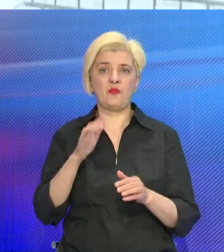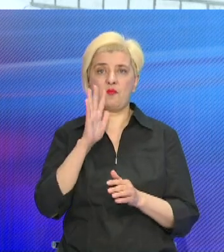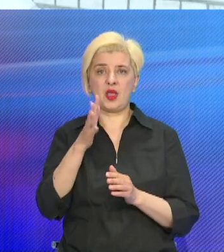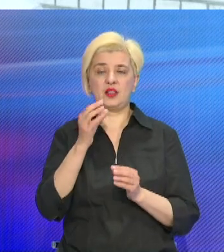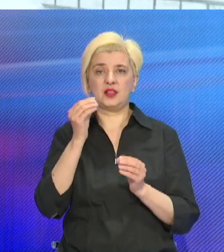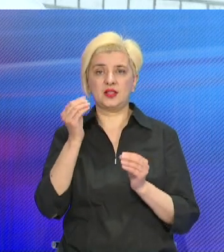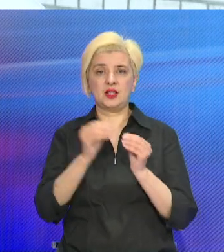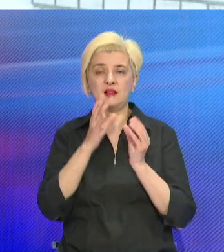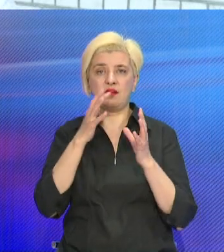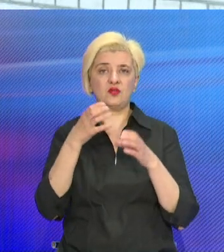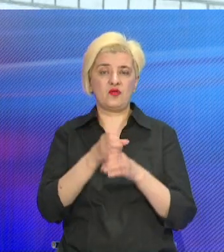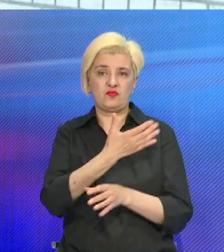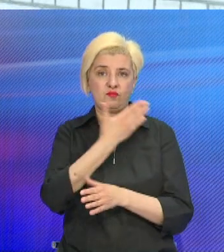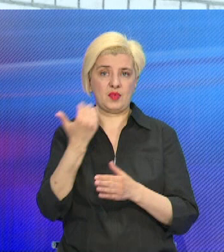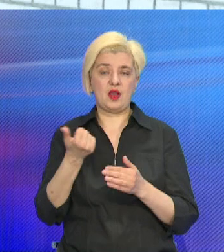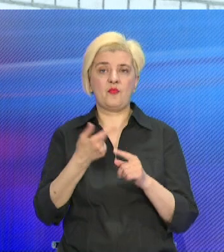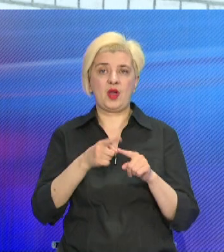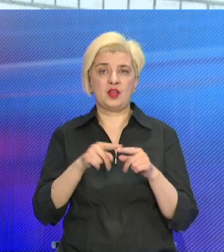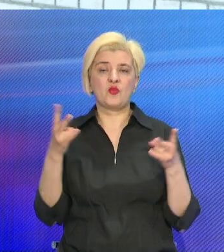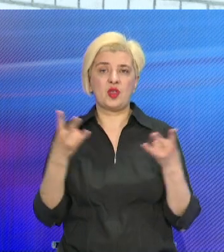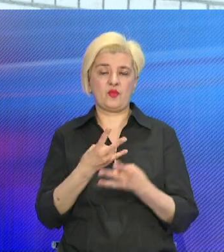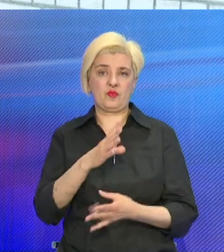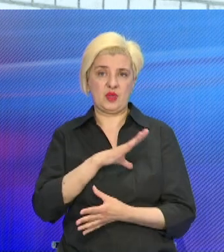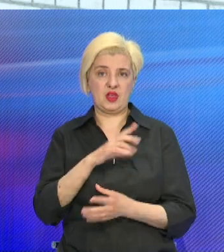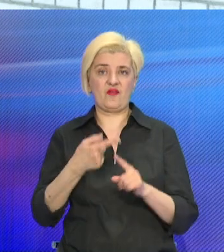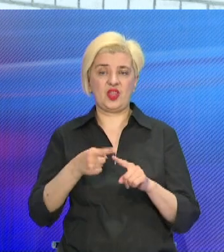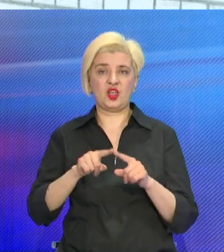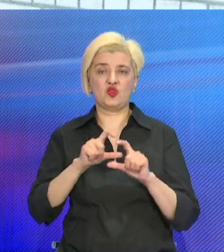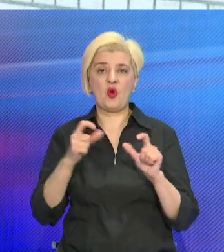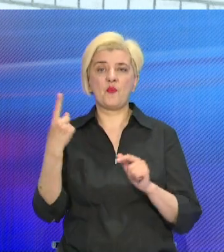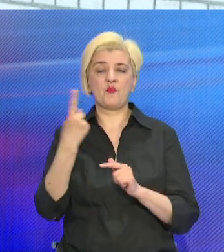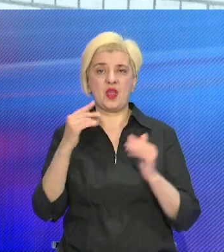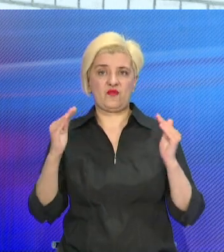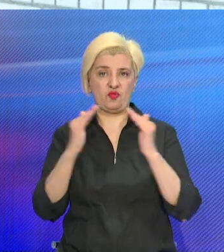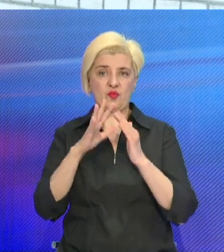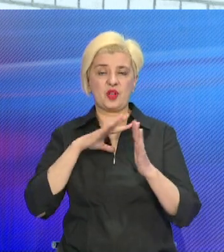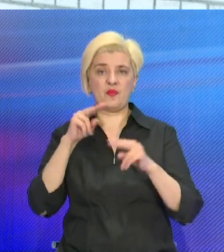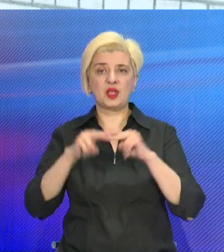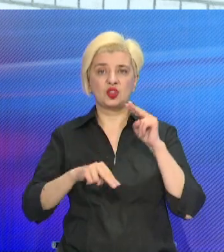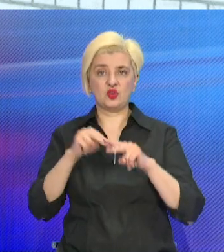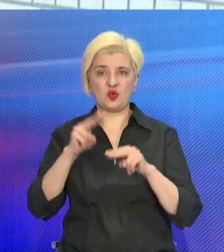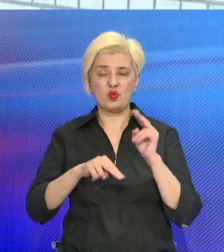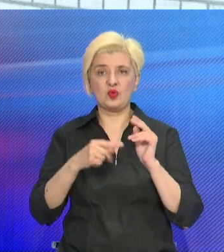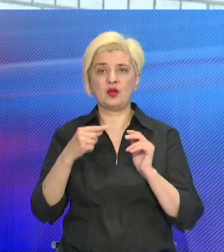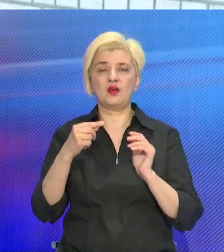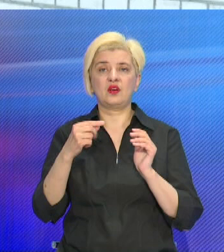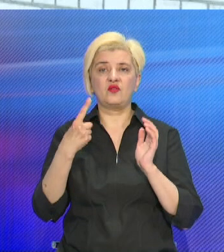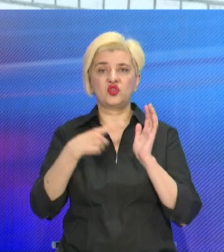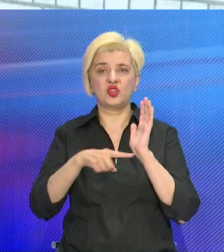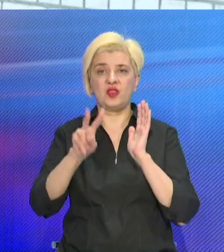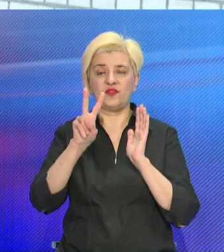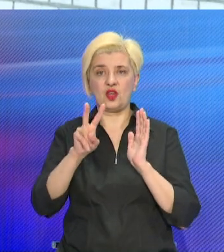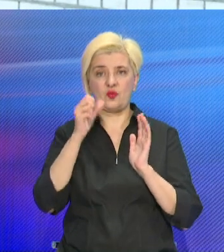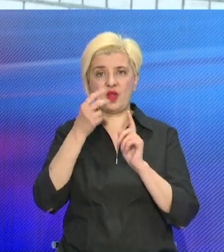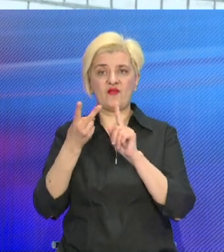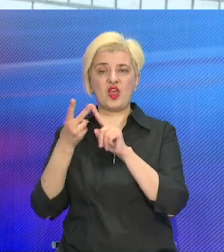этой школе. Тем более, что первое здание, первый корпус построен в 62-м году, второй в 82-м году. И оба корпуса